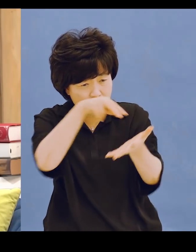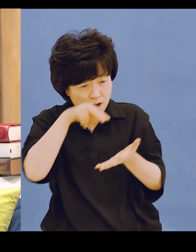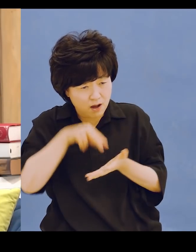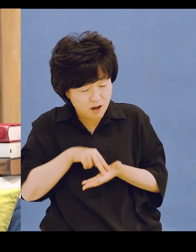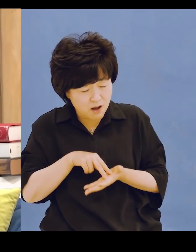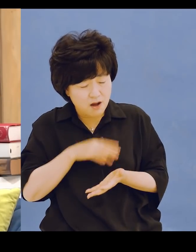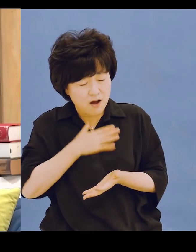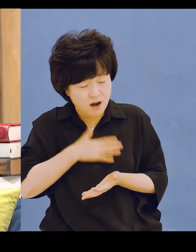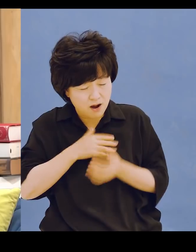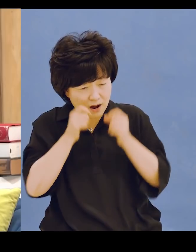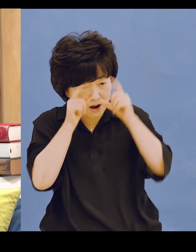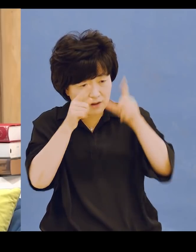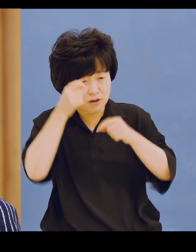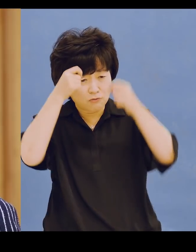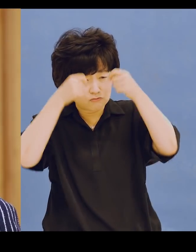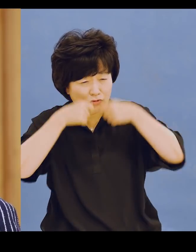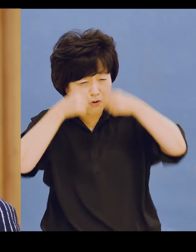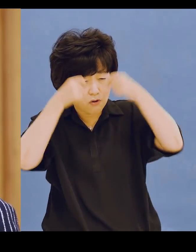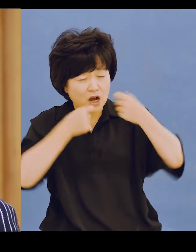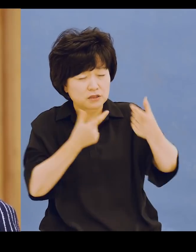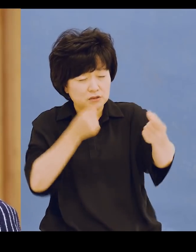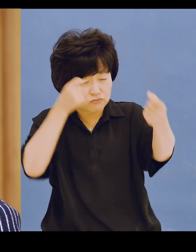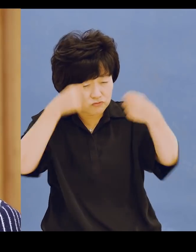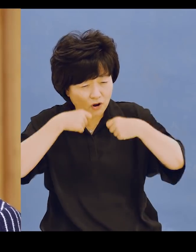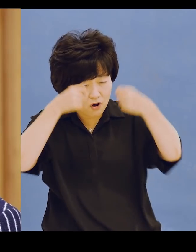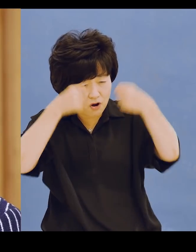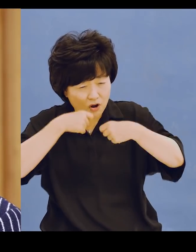수 없는 삶으로 변화가 일어나요.